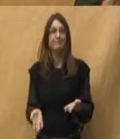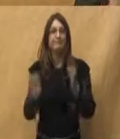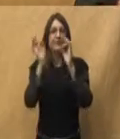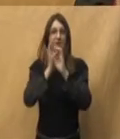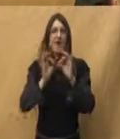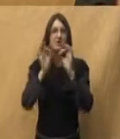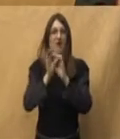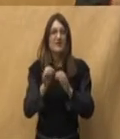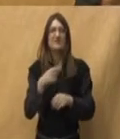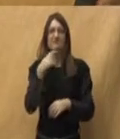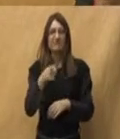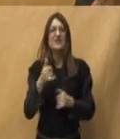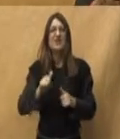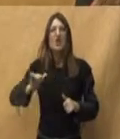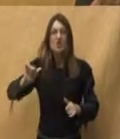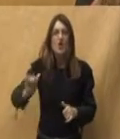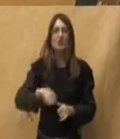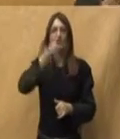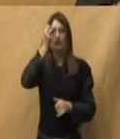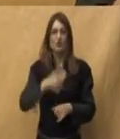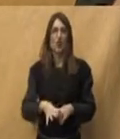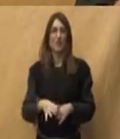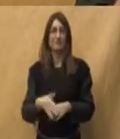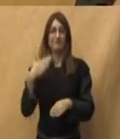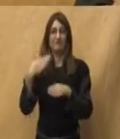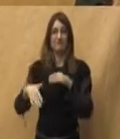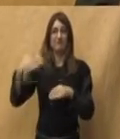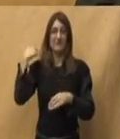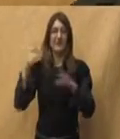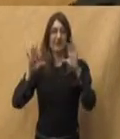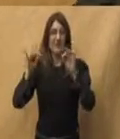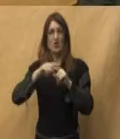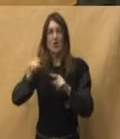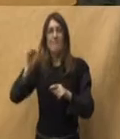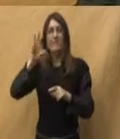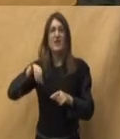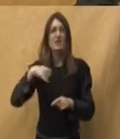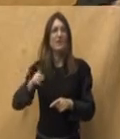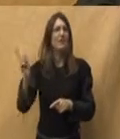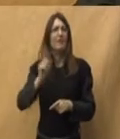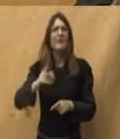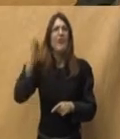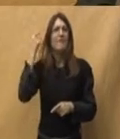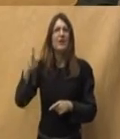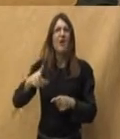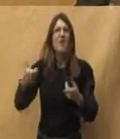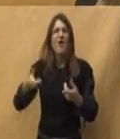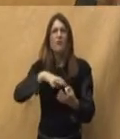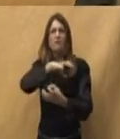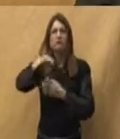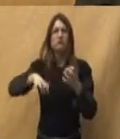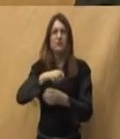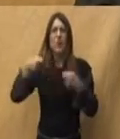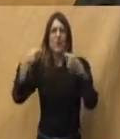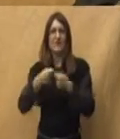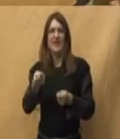možemo govoriti o pogoršanju. Jer recimo, posljednjih 10-15 godina nikad prije nije bilo toliko afera sa hranom i